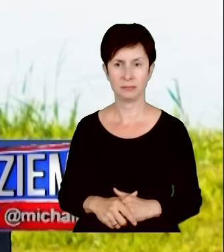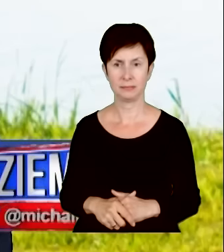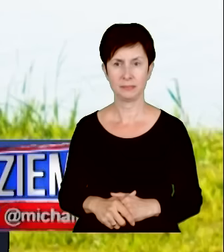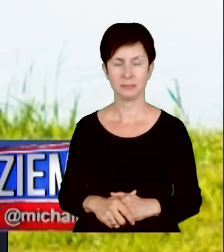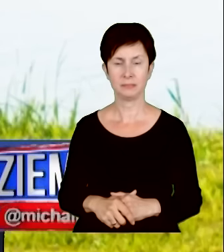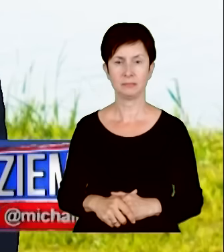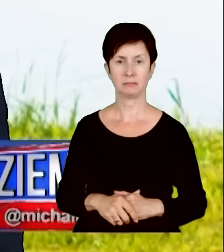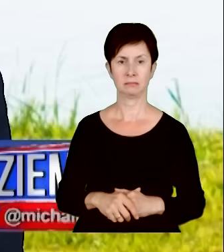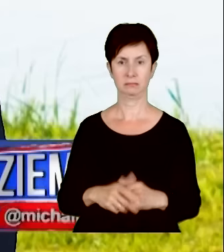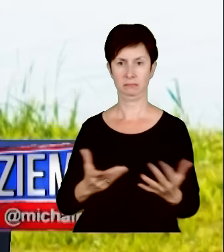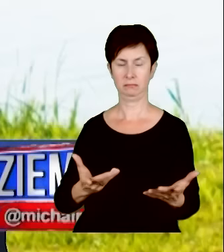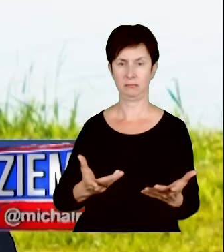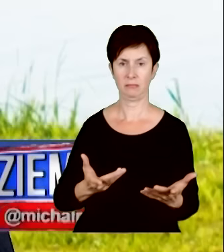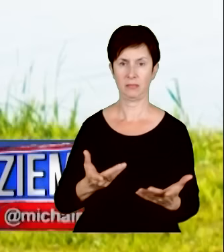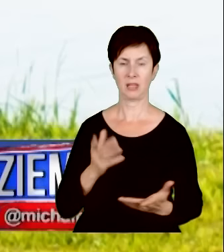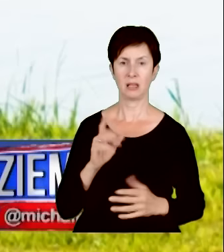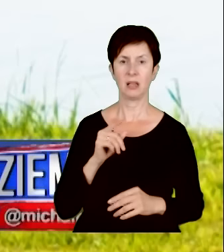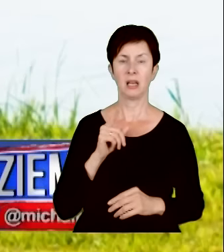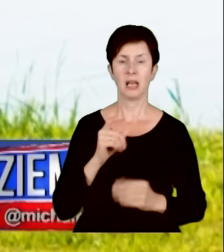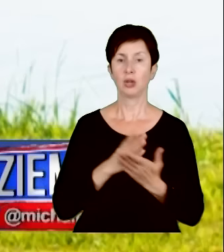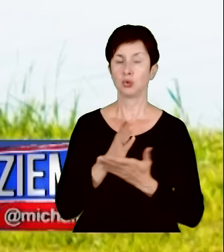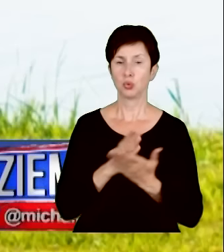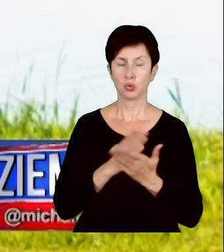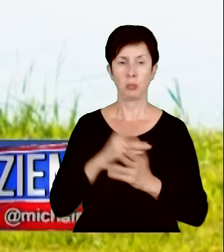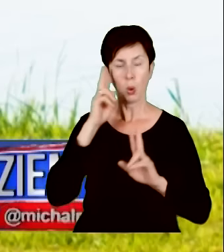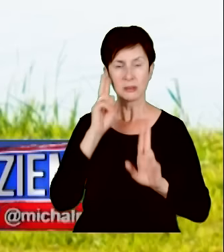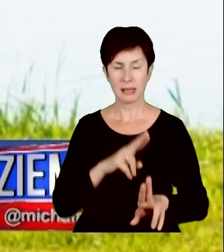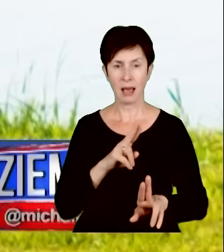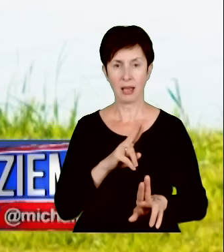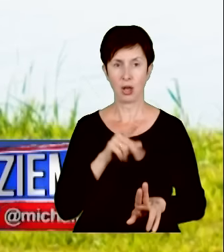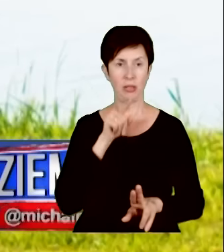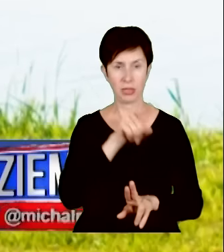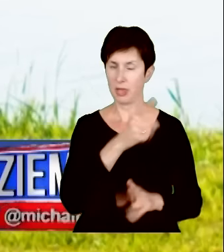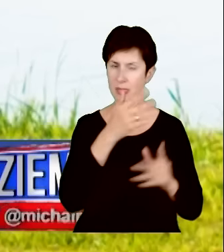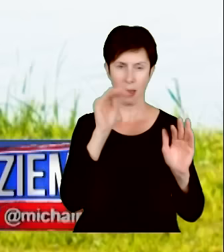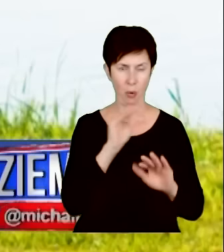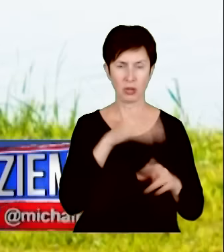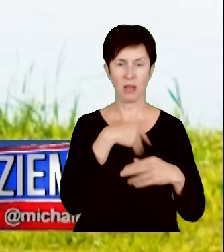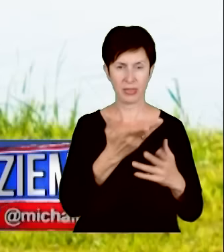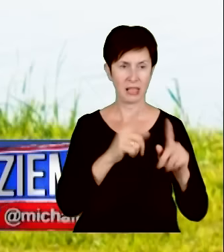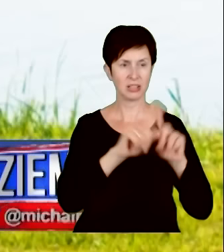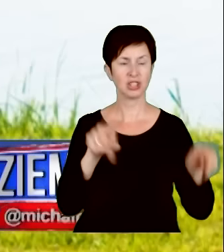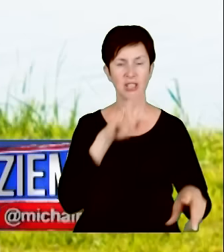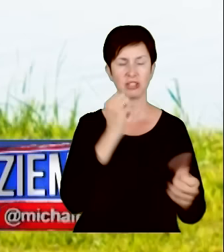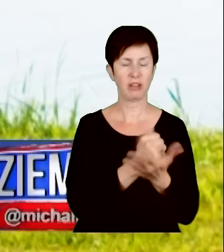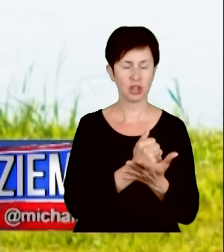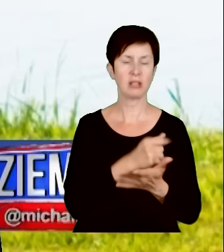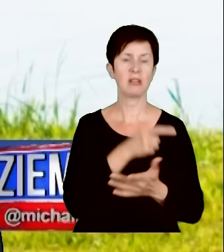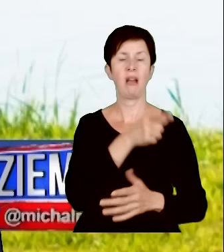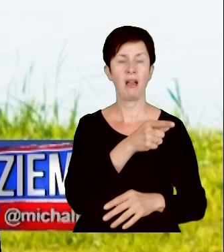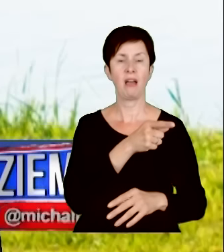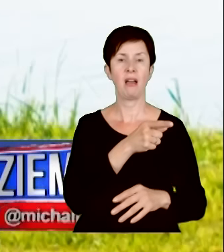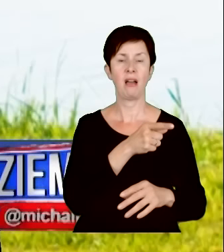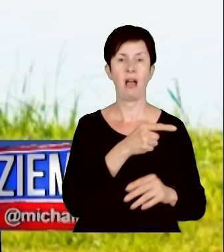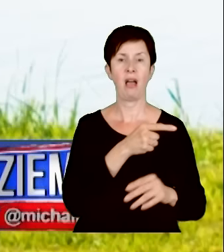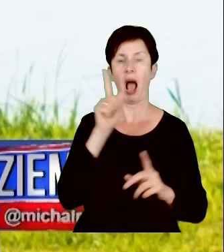tym że pomimo tego że służba uznaje że tobie się nie należy takie poświadczenie to ja sędzia Szmid uważam że się tobie